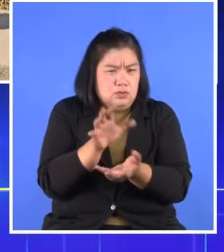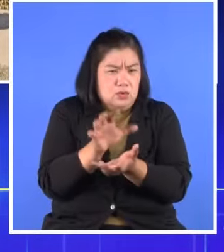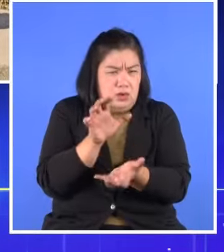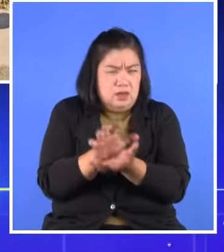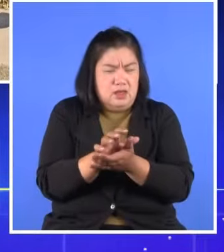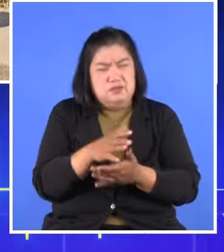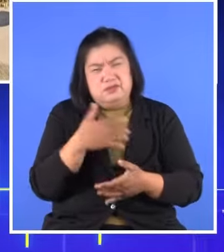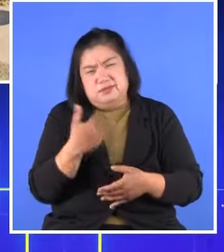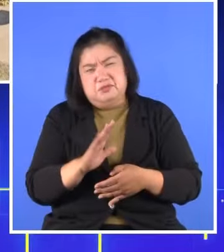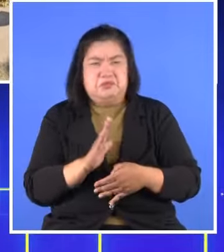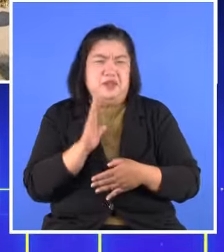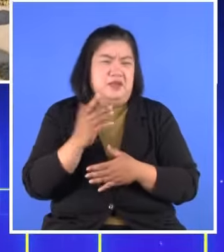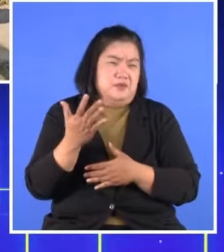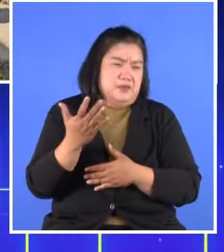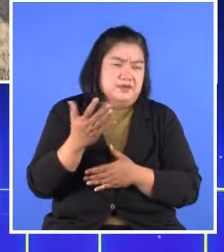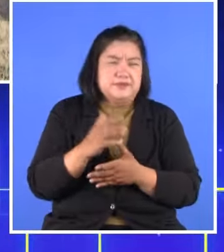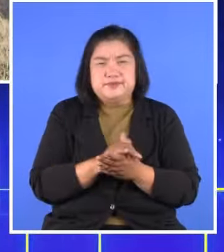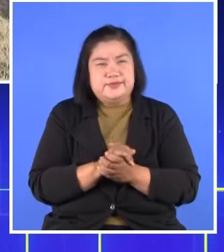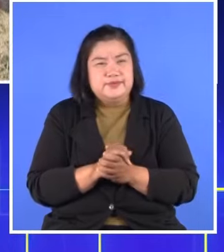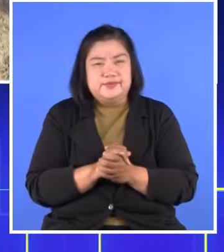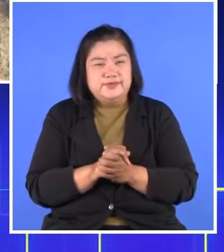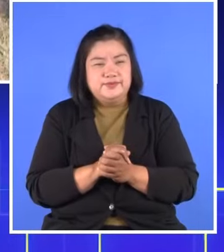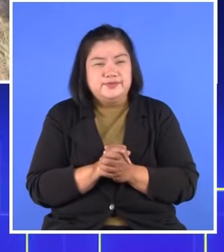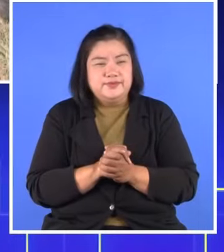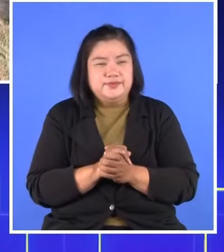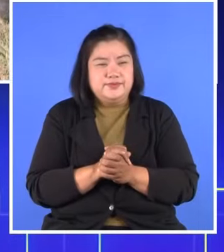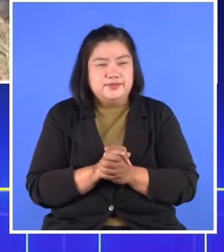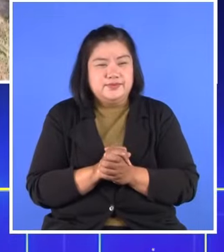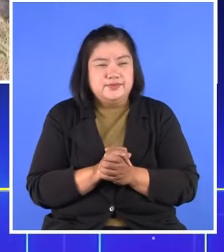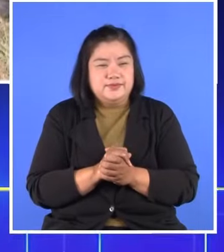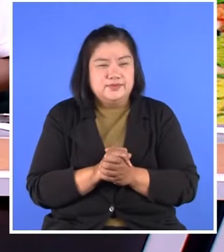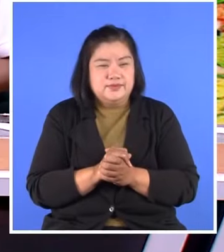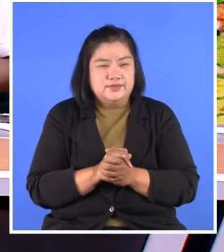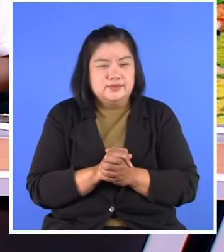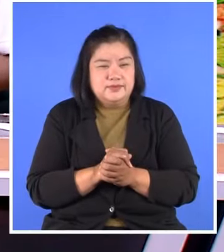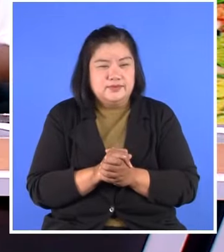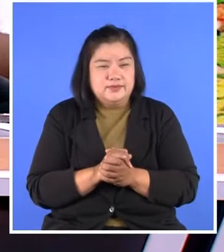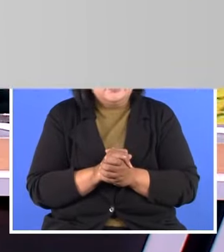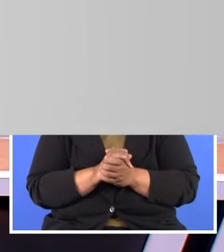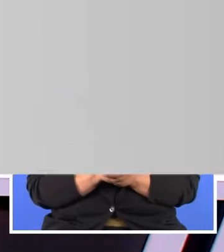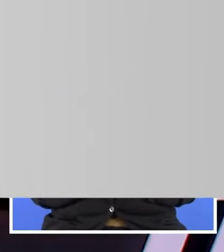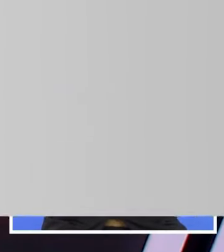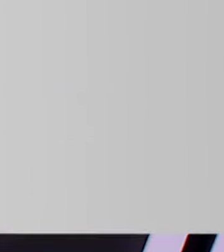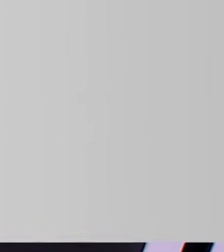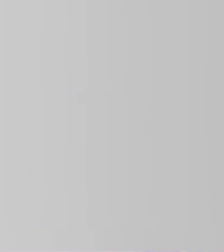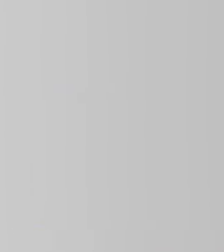จระเข้เลยนะคะเอาตาช่า่งมาแบบนี้นะอ้าเอาพอรู้ประมาณพอนะคะ